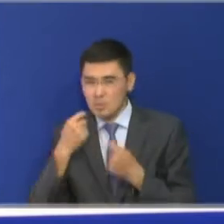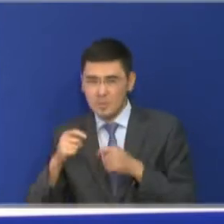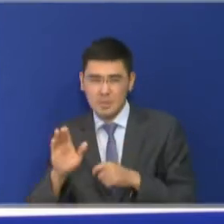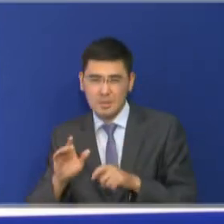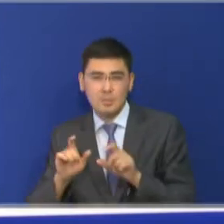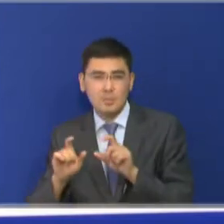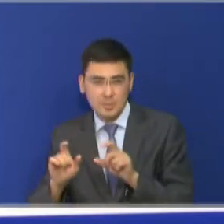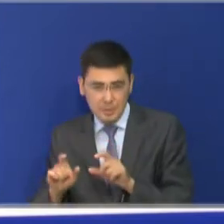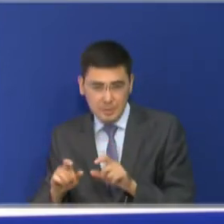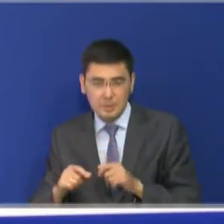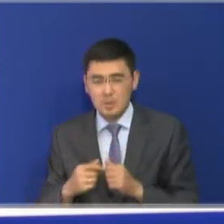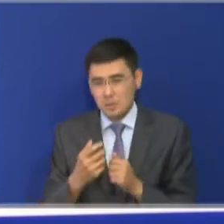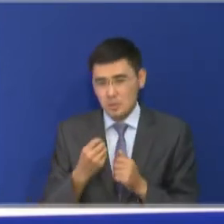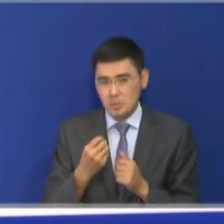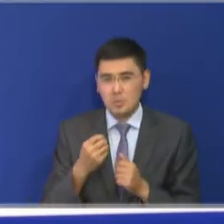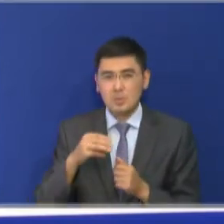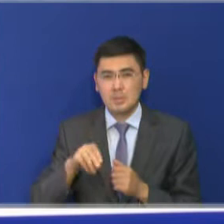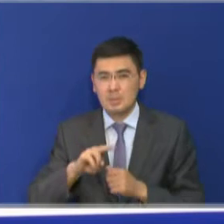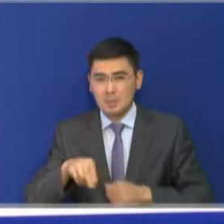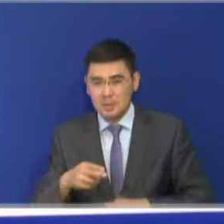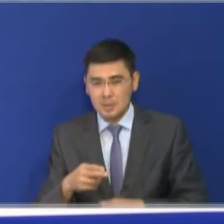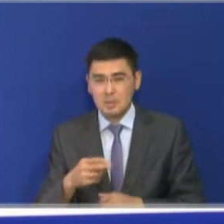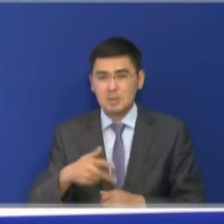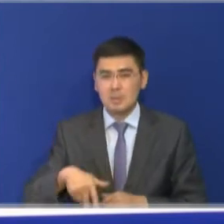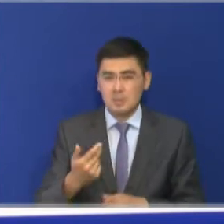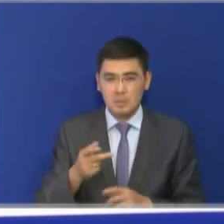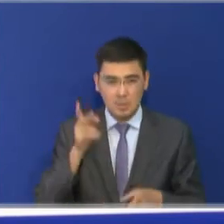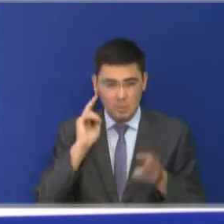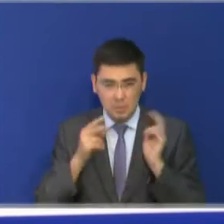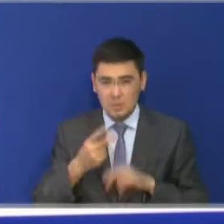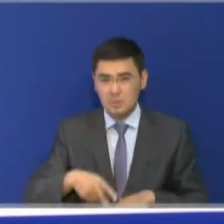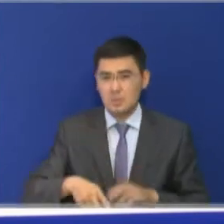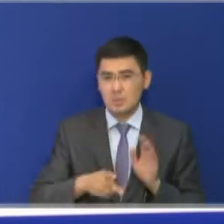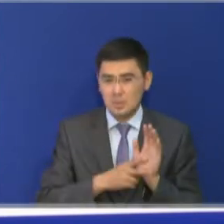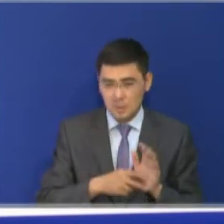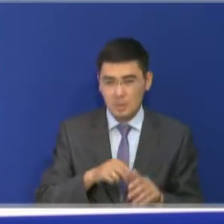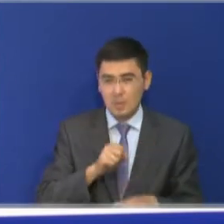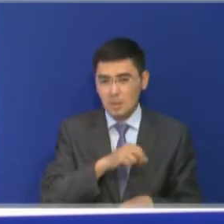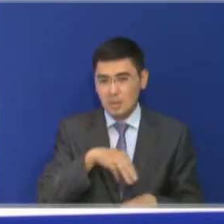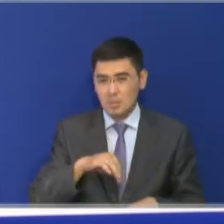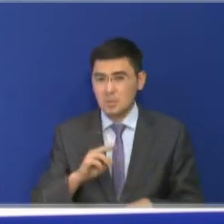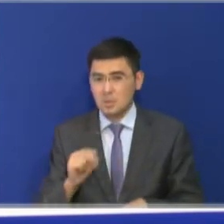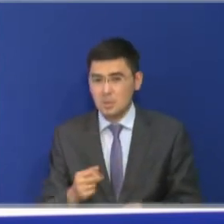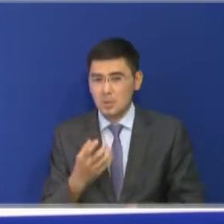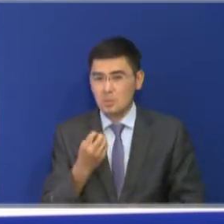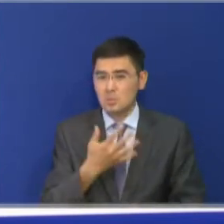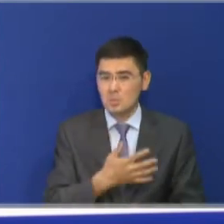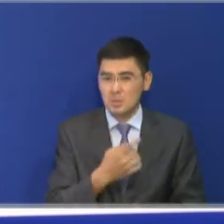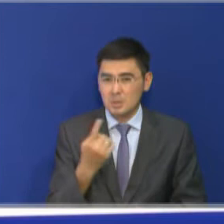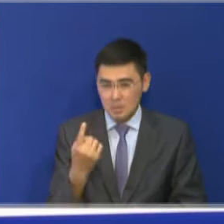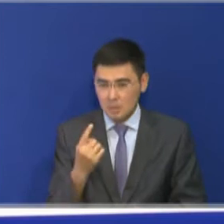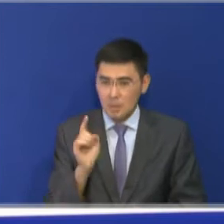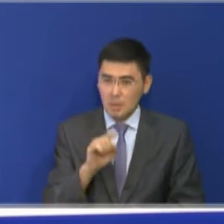дәмхана, 98 сауда үйі, 39 шаштараз, 27 дәріхана қамтылды. Сонымен қатар 51 нысанның жұмыс